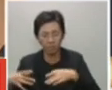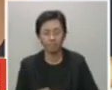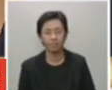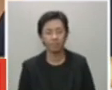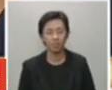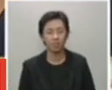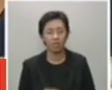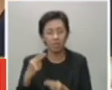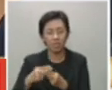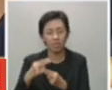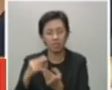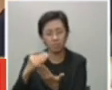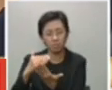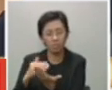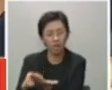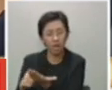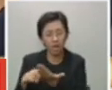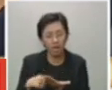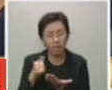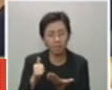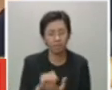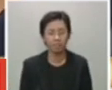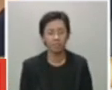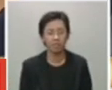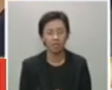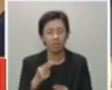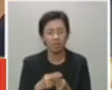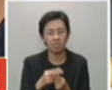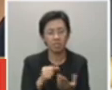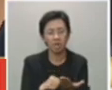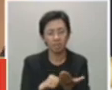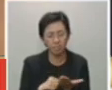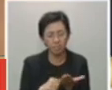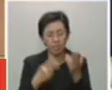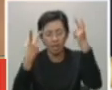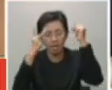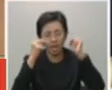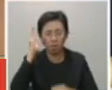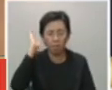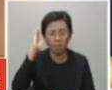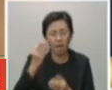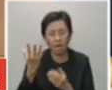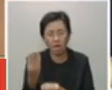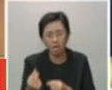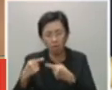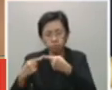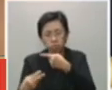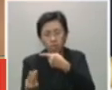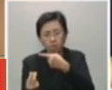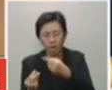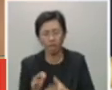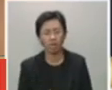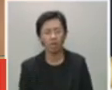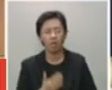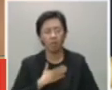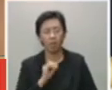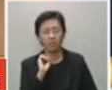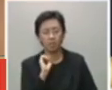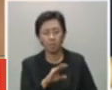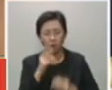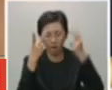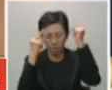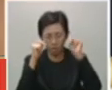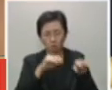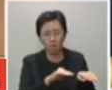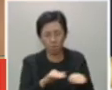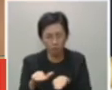พอจะส่งรายชื่อได้ไหมครับว่าอภิปรายท่านนายกเนี่ยจะเหลืออีกกี่ท่านเพราะผมจะได้แจ้งให้ท่านเตรียมตัว